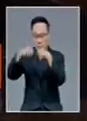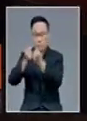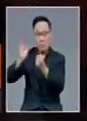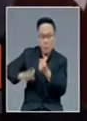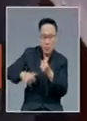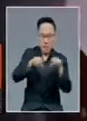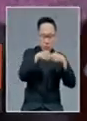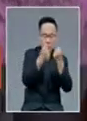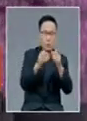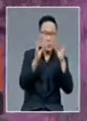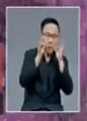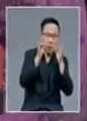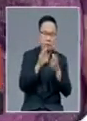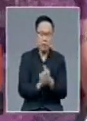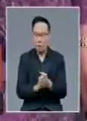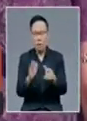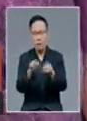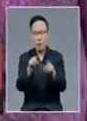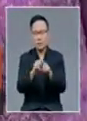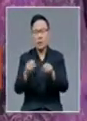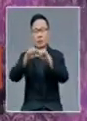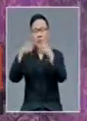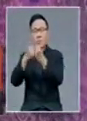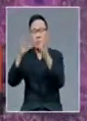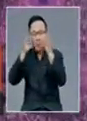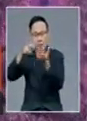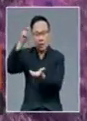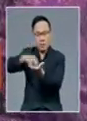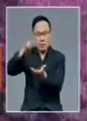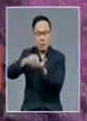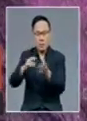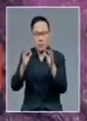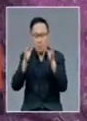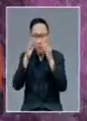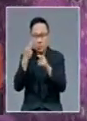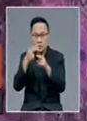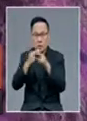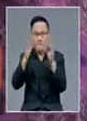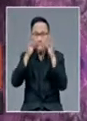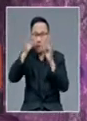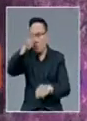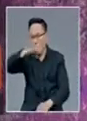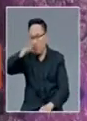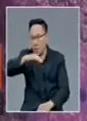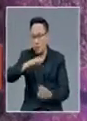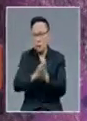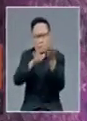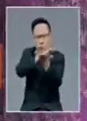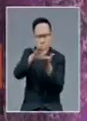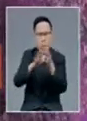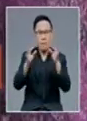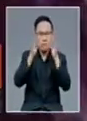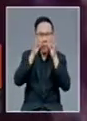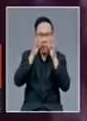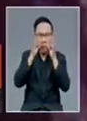ราะว่าล่าสุดก็จดทะเบียนแมวพันธุ์ไลคอยหรือว่าแมวหมาป่า เนี่ยฮะแมวหมาป่า